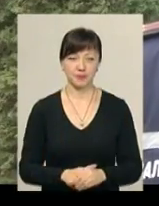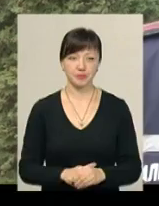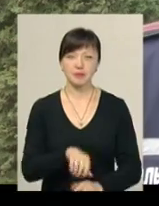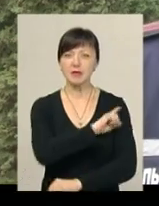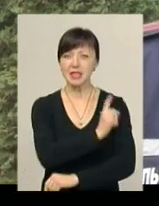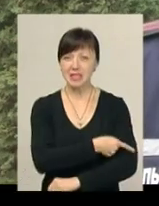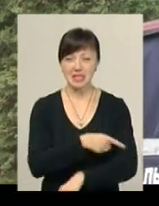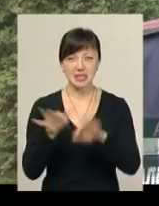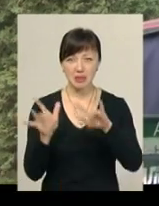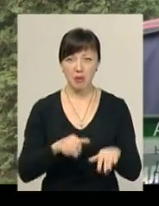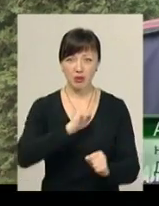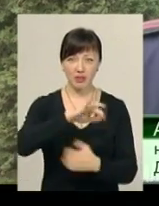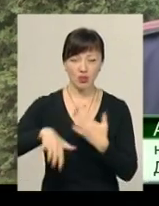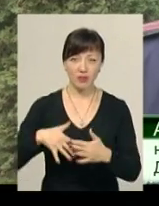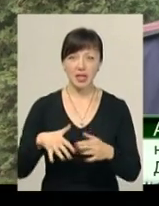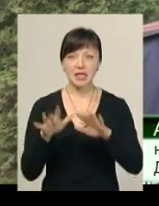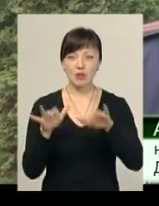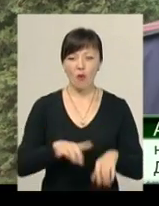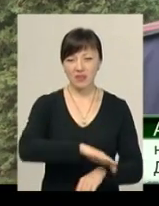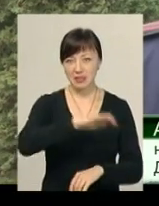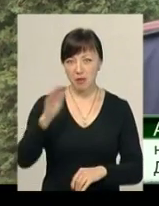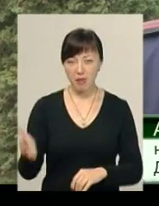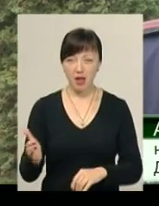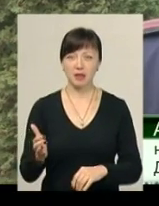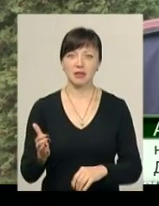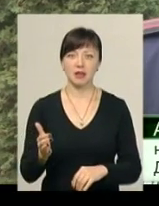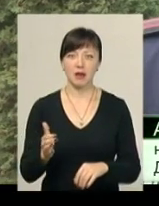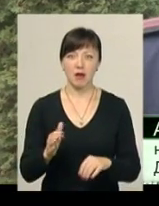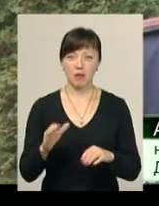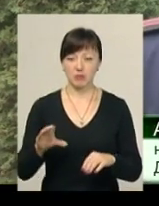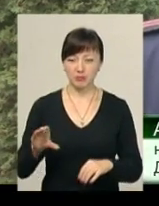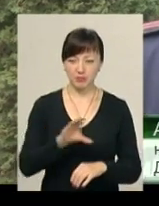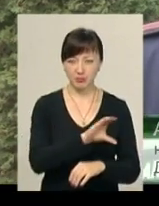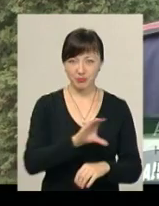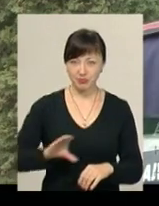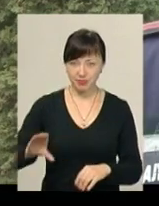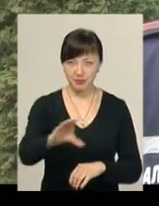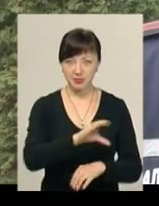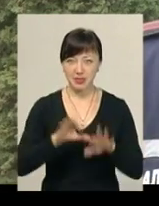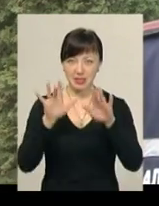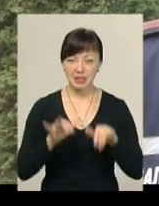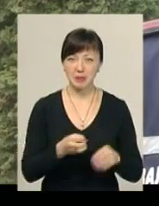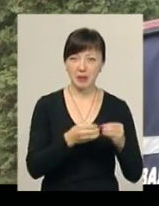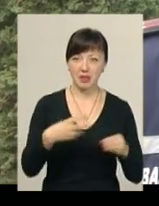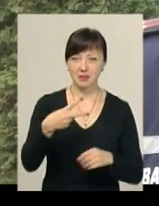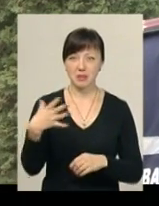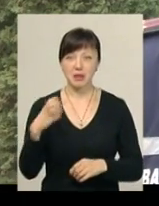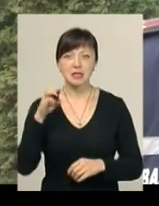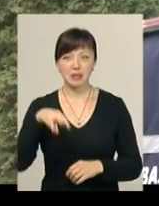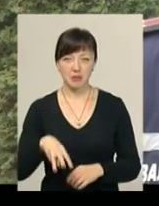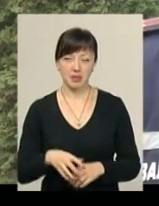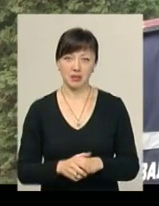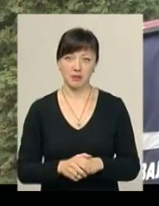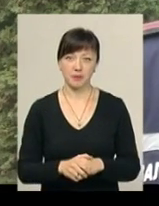сильні снігопади та хуртовини. Снігові замети, утворення снігового покриву висотою від 15 до 25